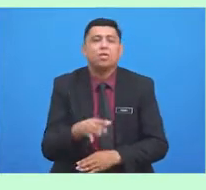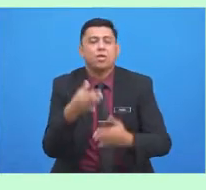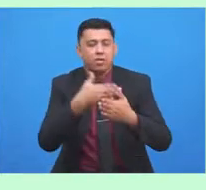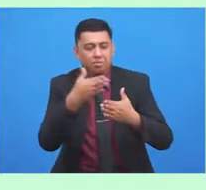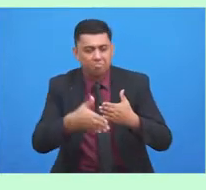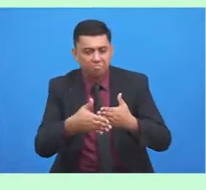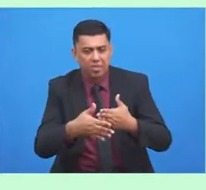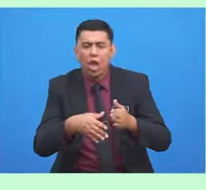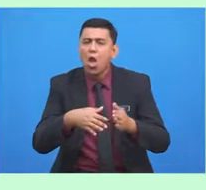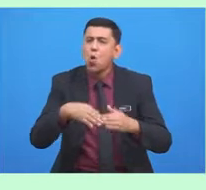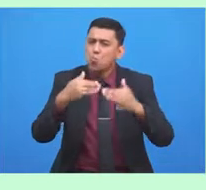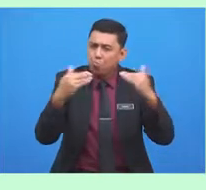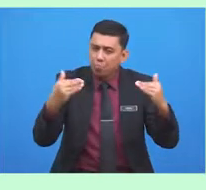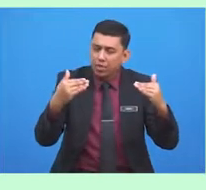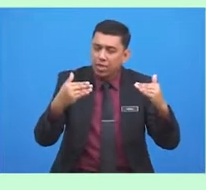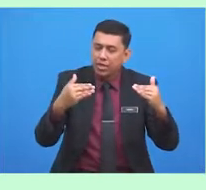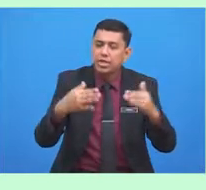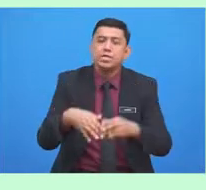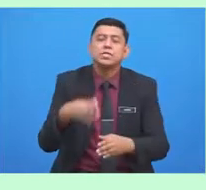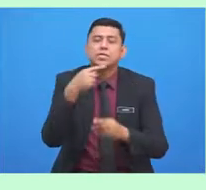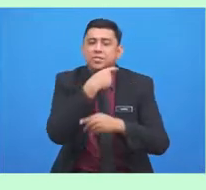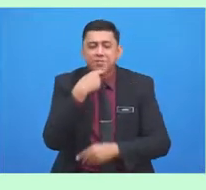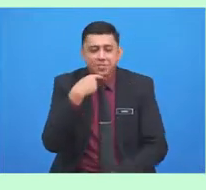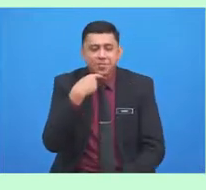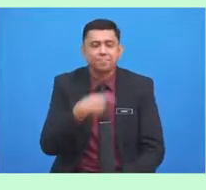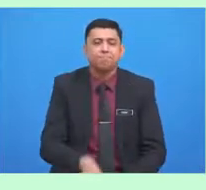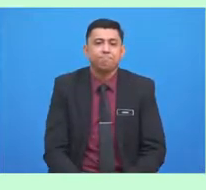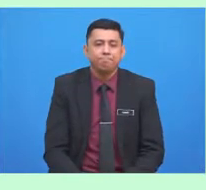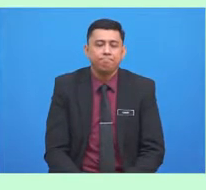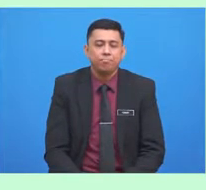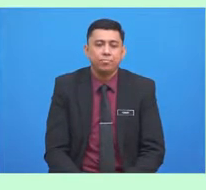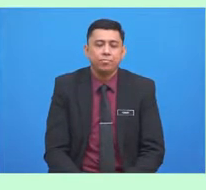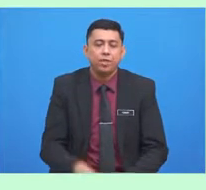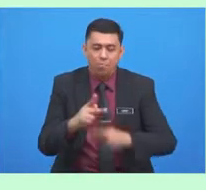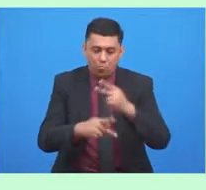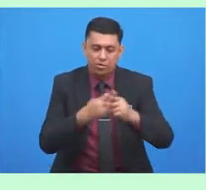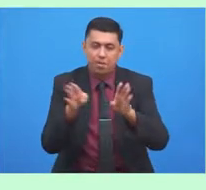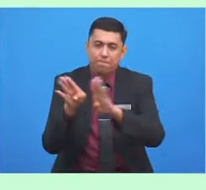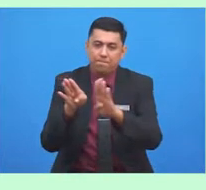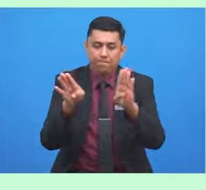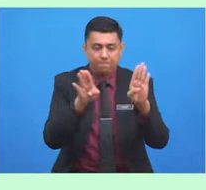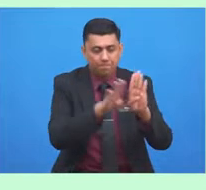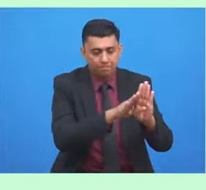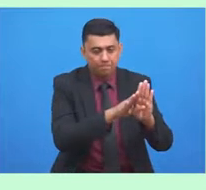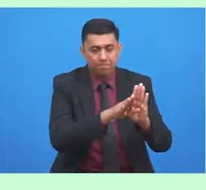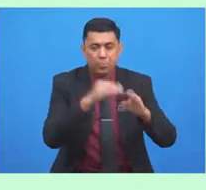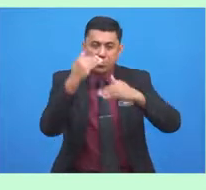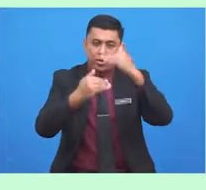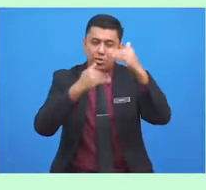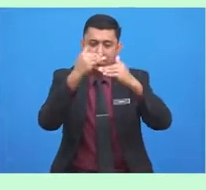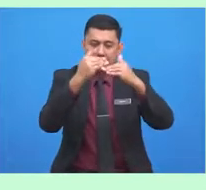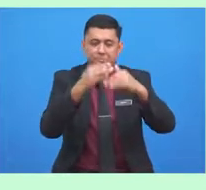kadar sejatan dan kekasan. Ketiga, aktiviti proses pembandaran iaitu aktiviti pembangunan